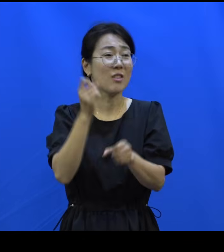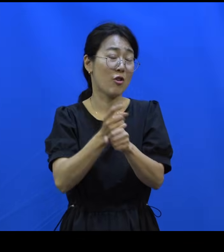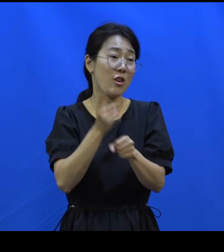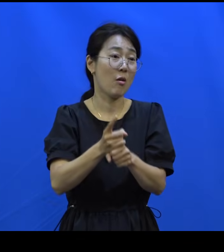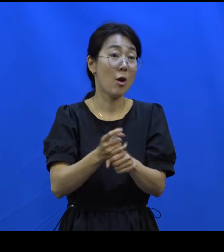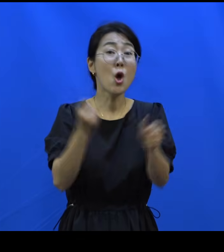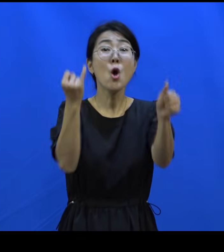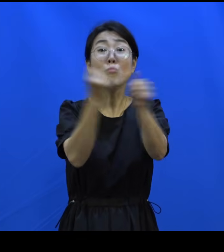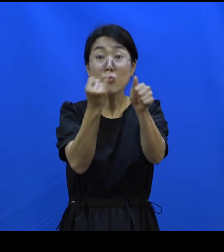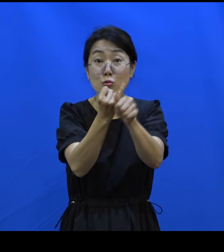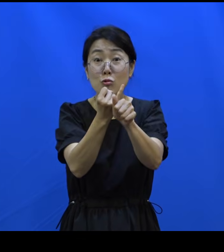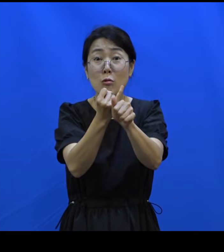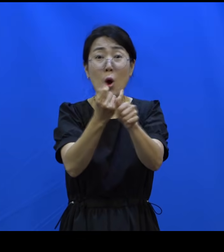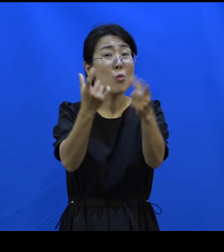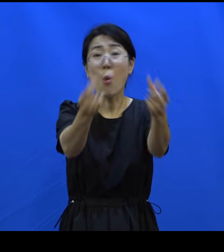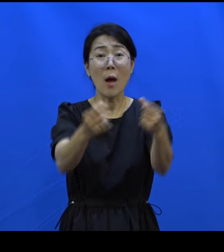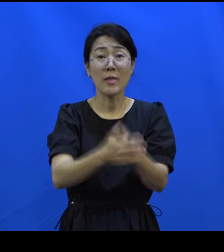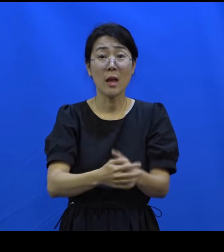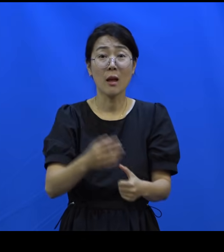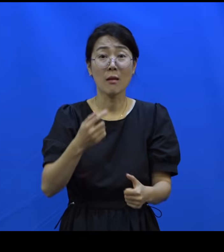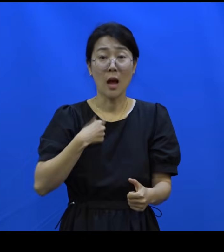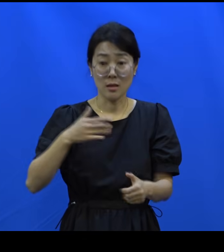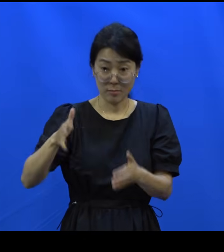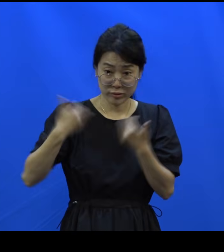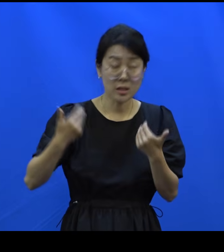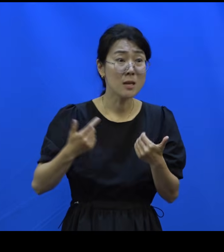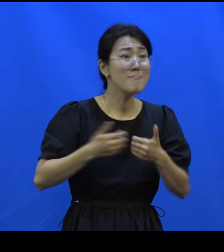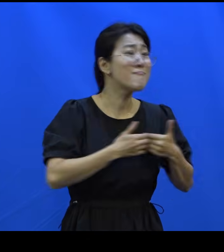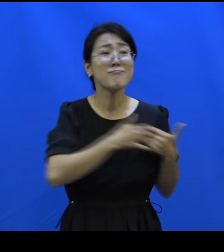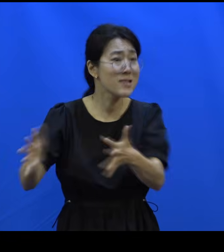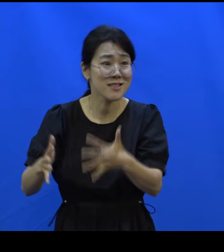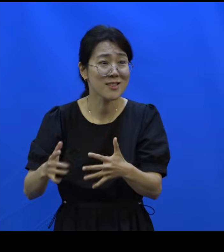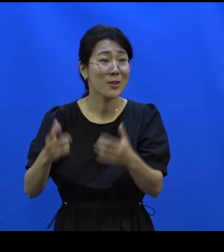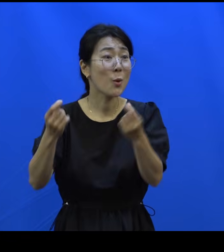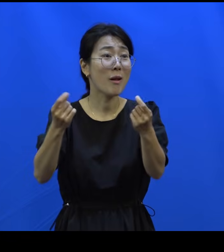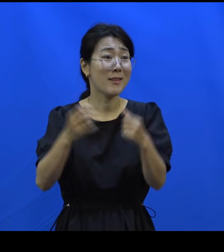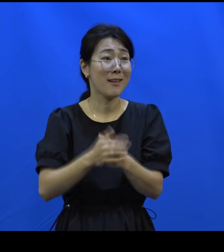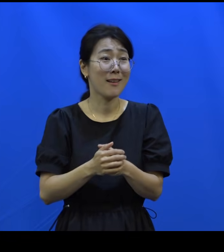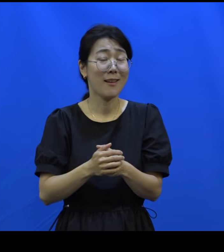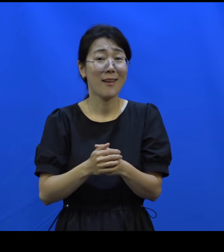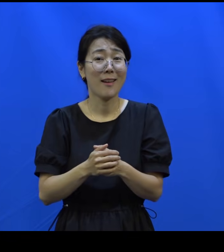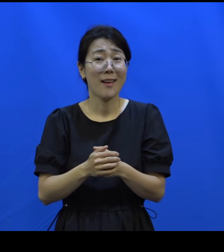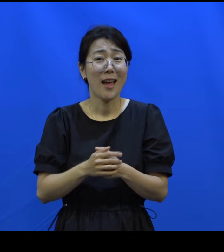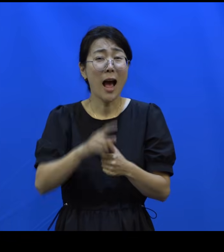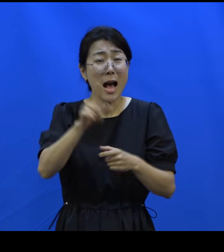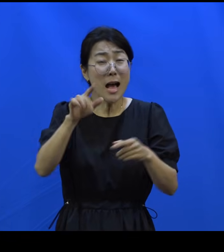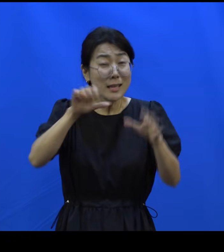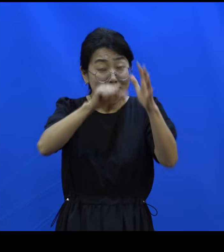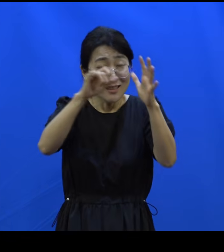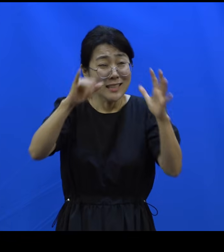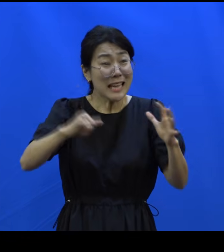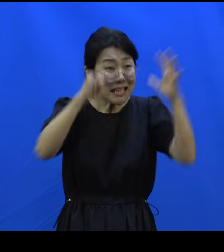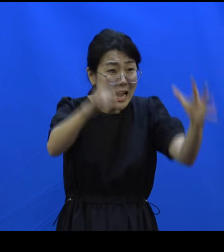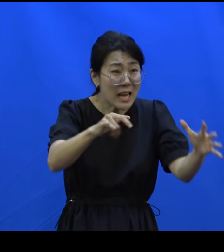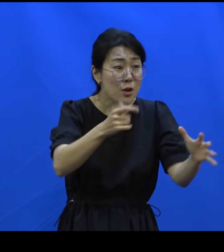우리의 모든 관계들에서 일어나는 거죠. 그래서 세상은 얼마나 많은 크고 작은 보복들이 계속되고